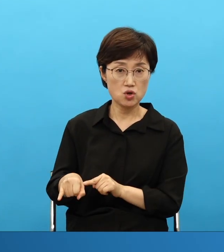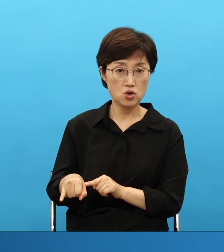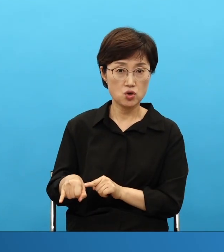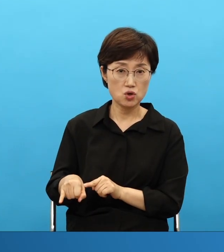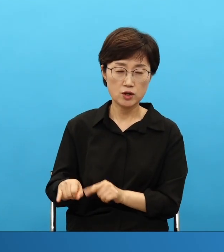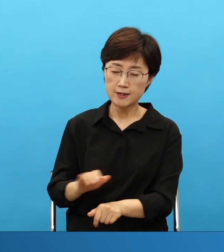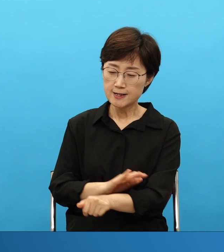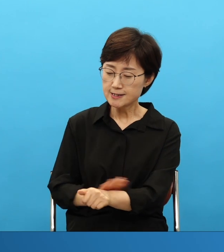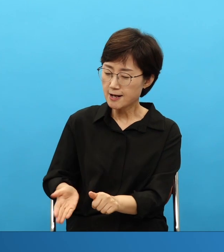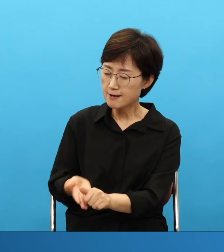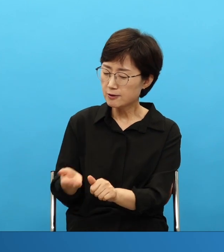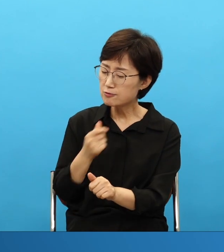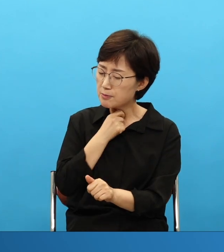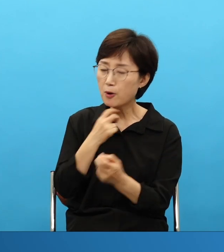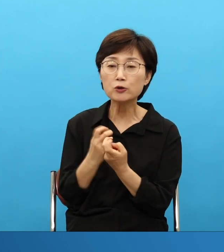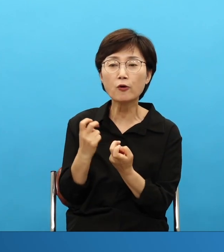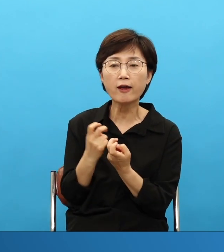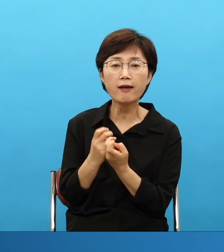임 만들려면